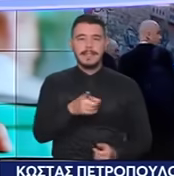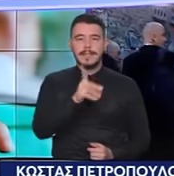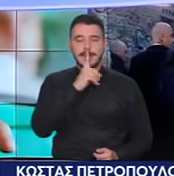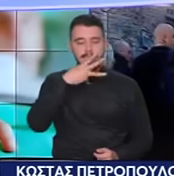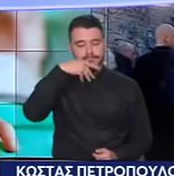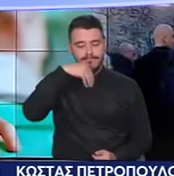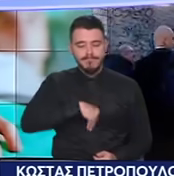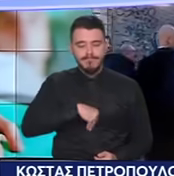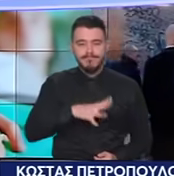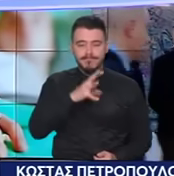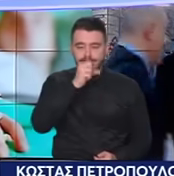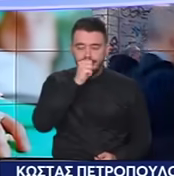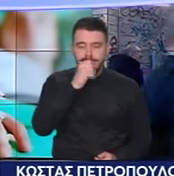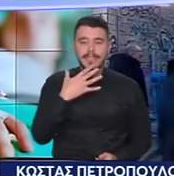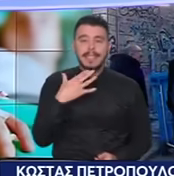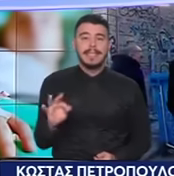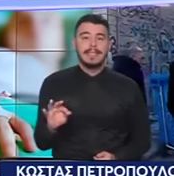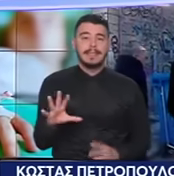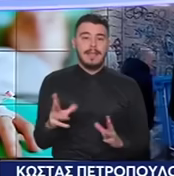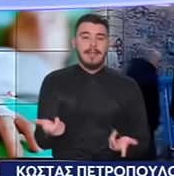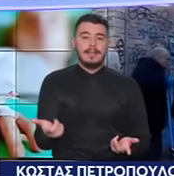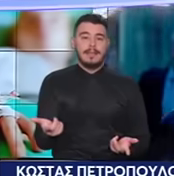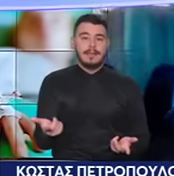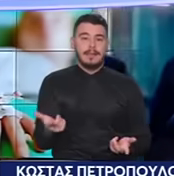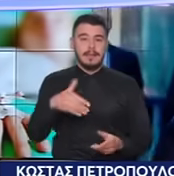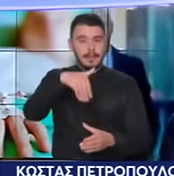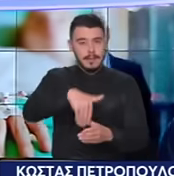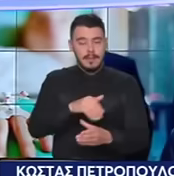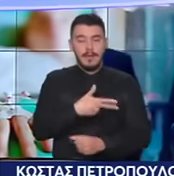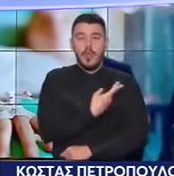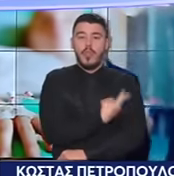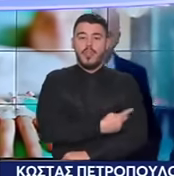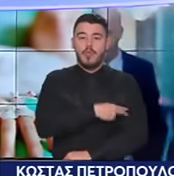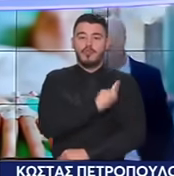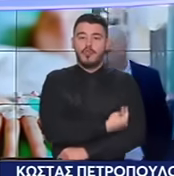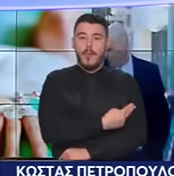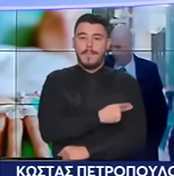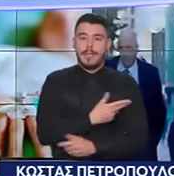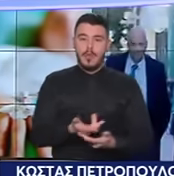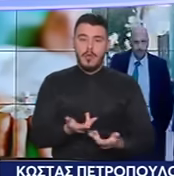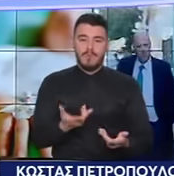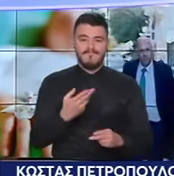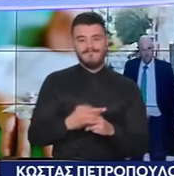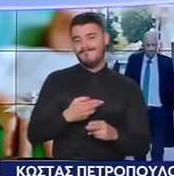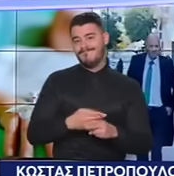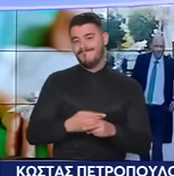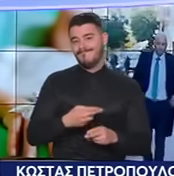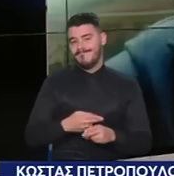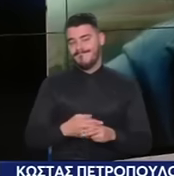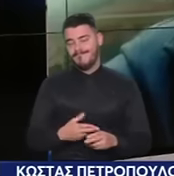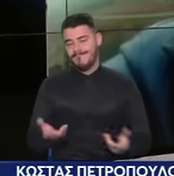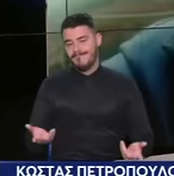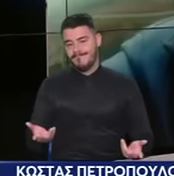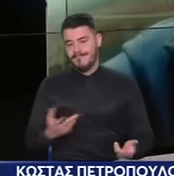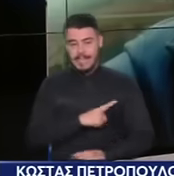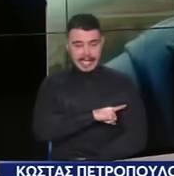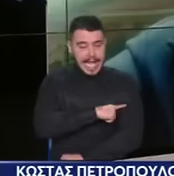αποδεχτώ. Γιατί είναι νοσοκομείο, είναι έτσι. Σε οποιοδήποτε χώρο το ίδιο θα ήταν. Ξέρετε, αλλά πολύ παραπάνω το νοσοκομείο, τους